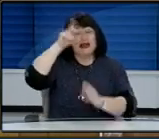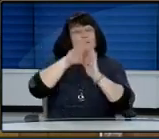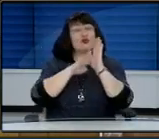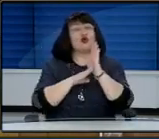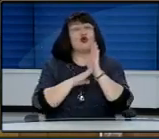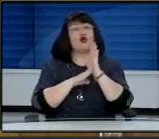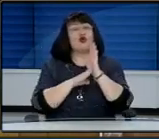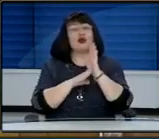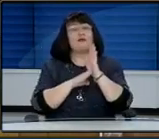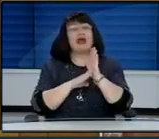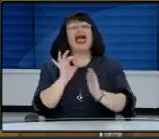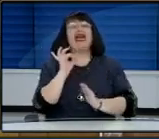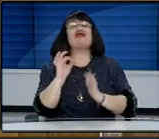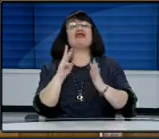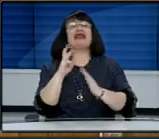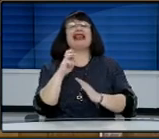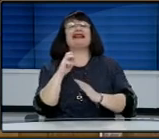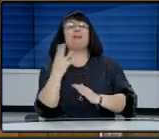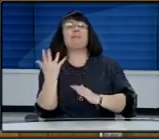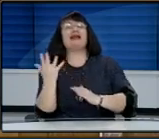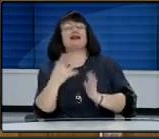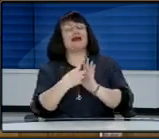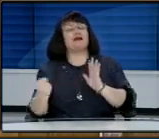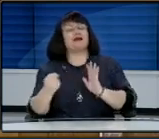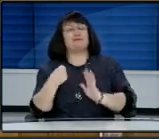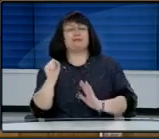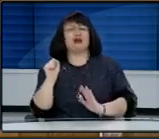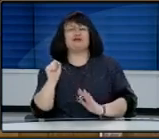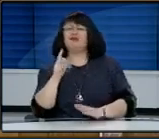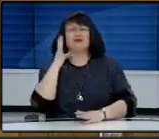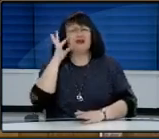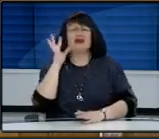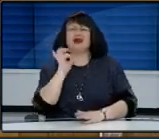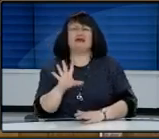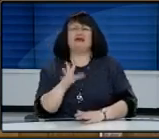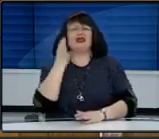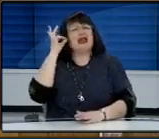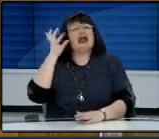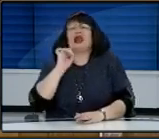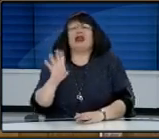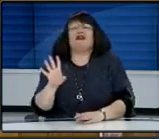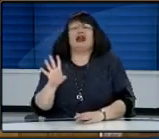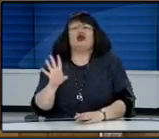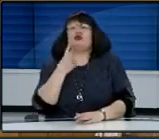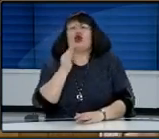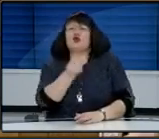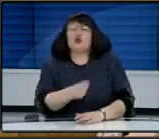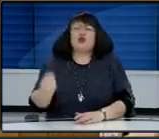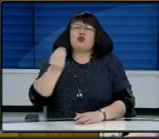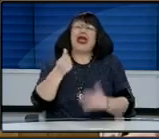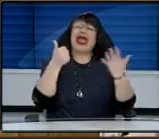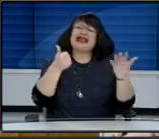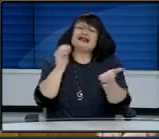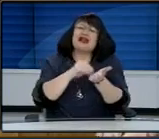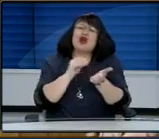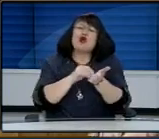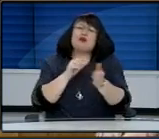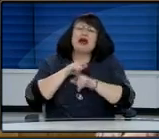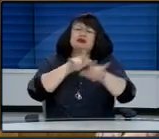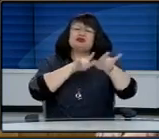πρόγραμμα των F-35. Δεν κατανοούμε τη σκοπιμότητα επιπλέον 6 αεροσκαφών